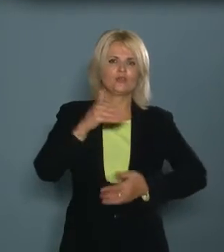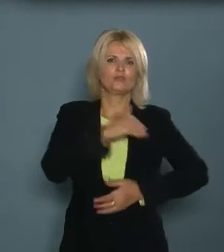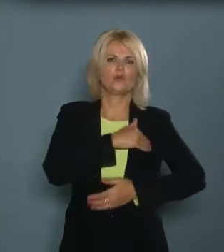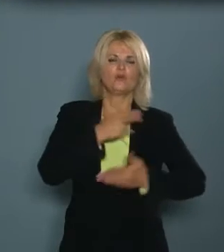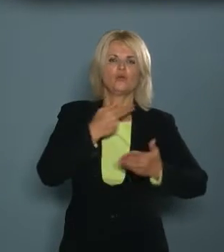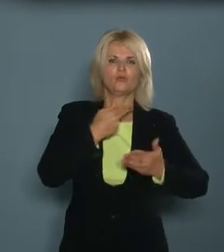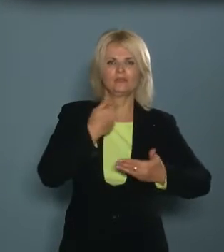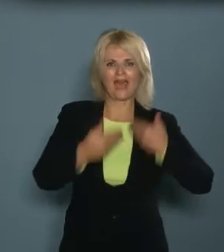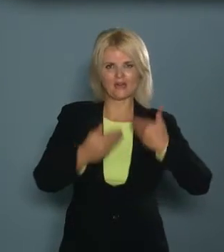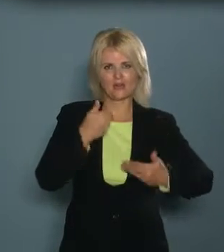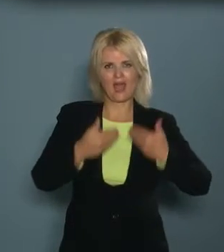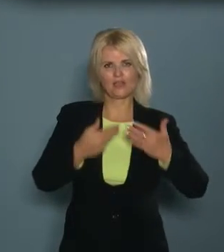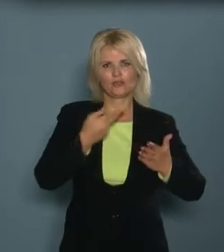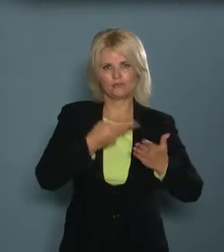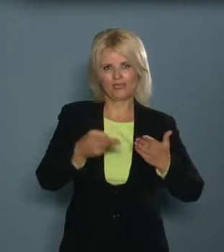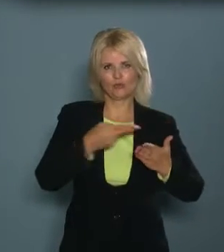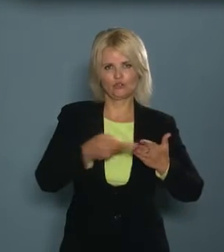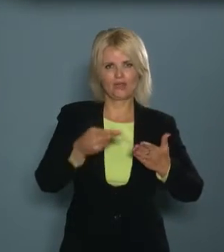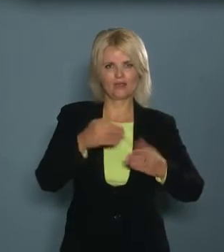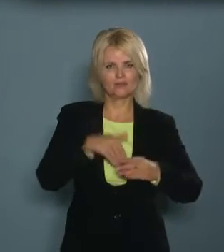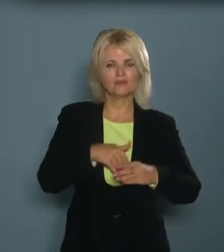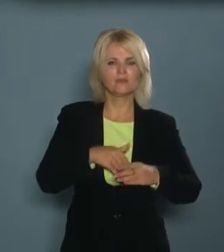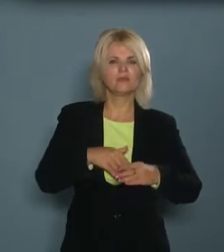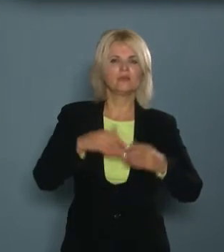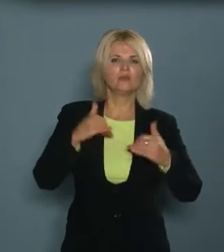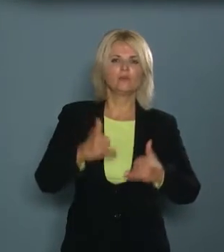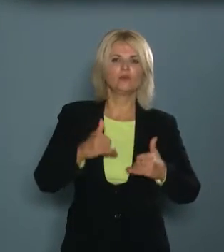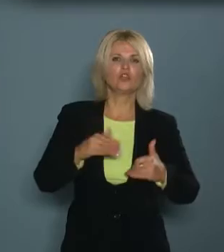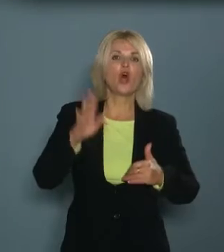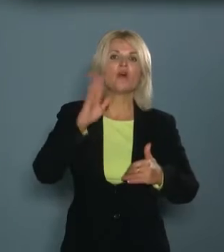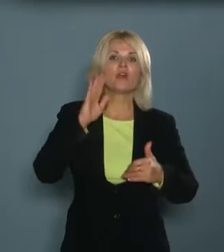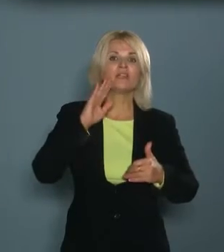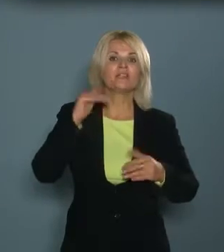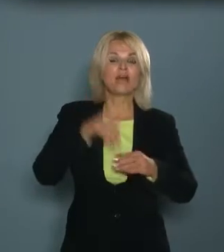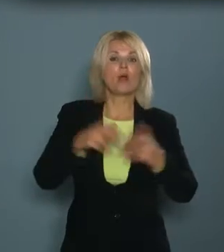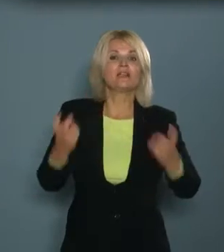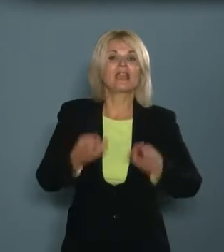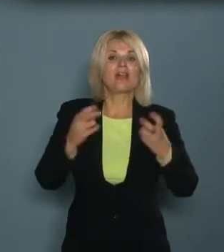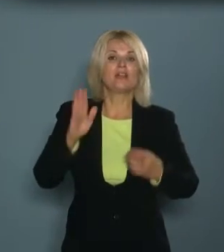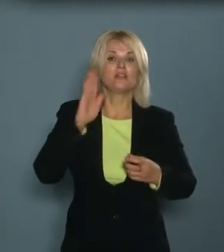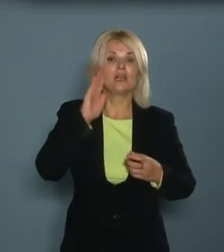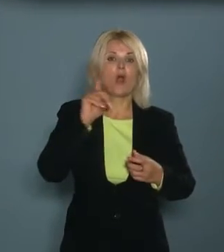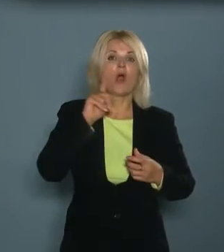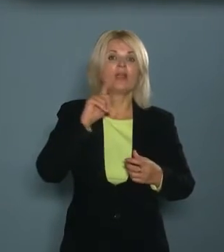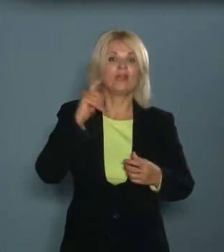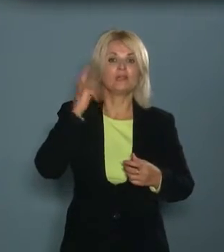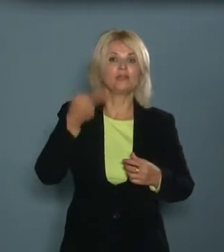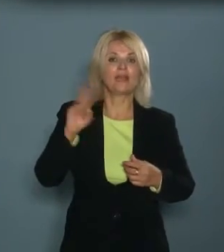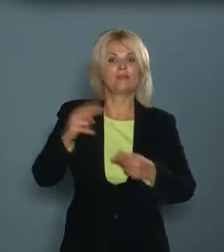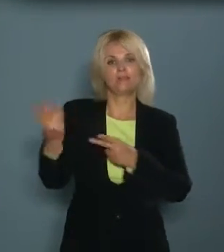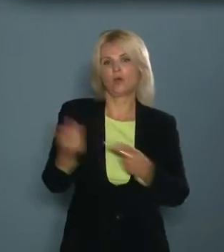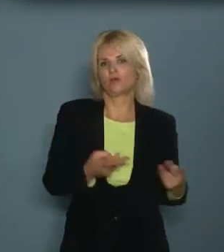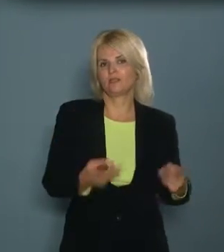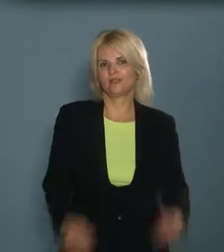tárgyalását. Úgyhogy most fél Németország Afganisztánban keresi Alit, hogy vissza tudják vinni.